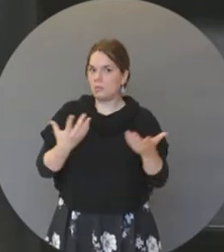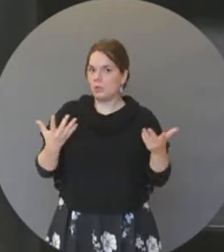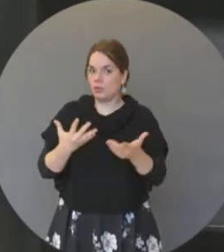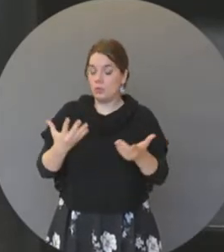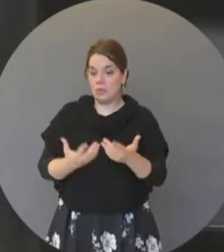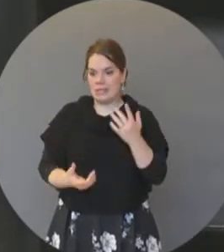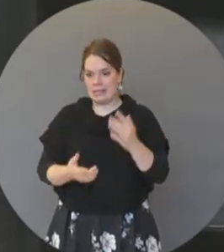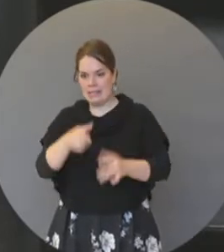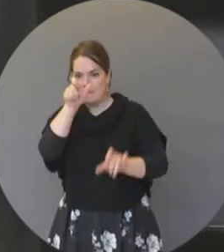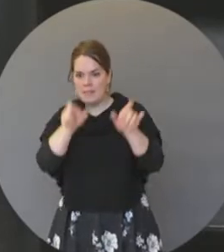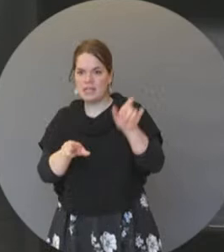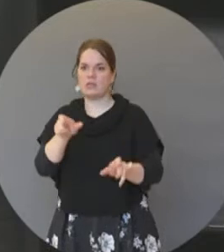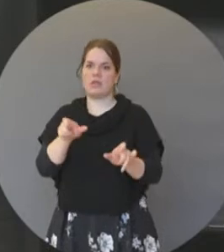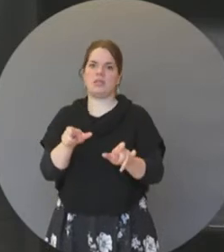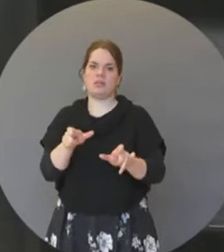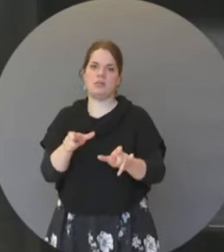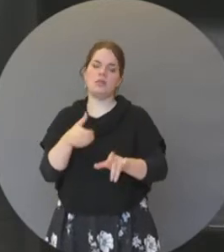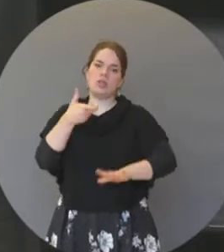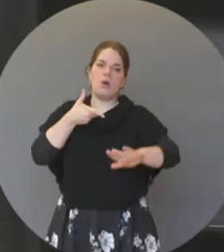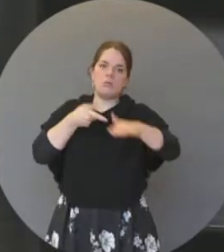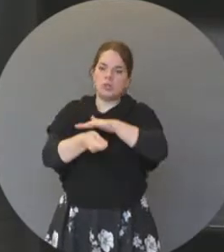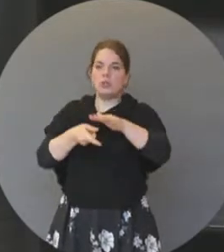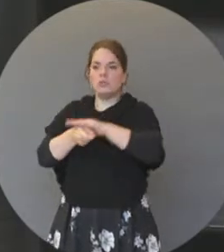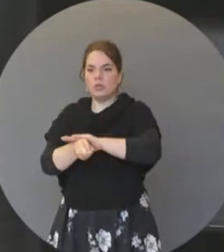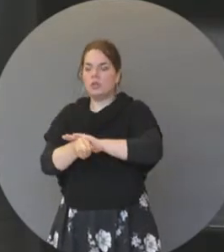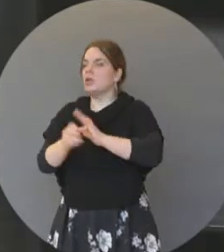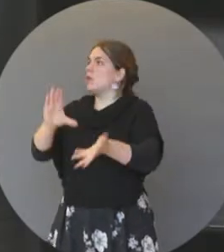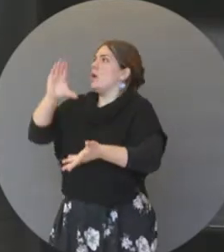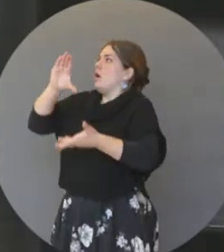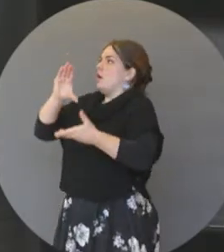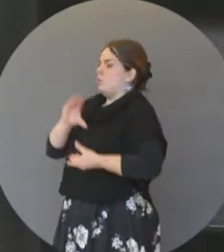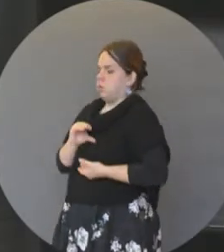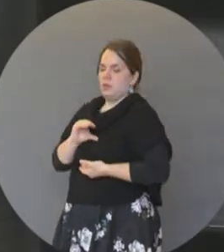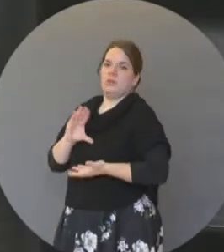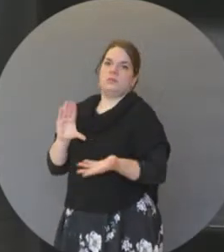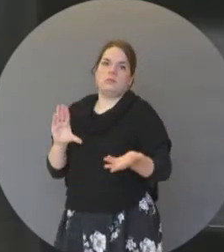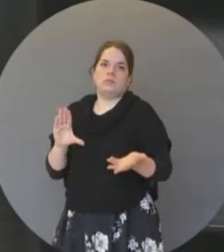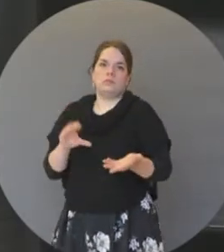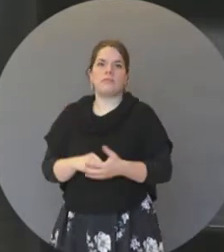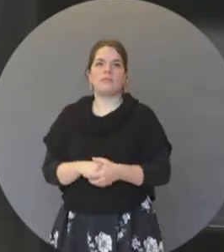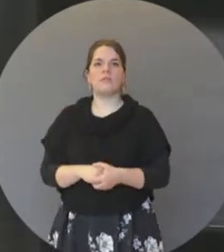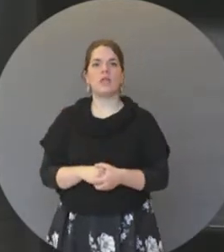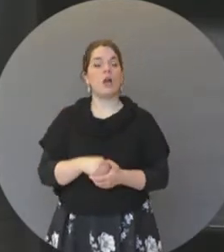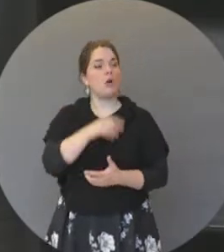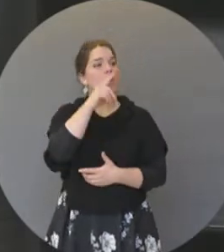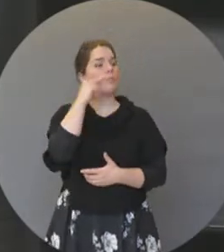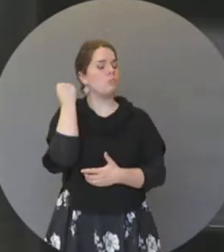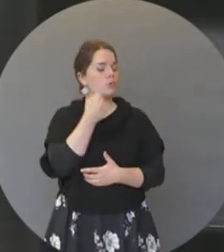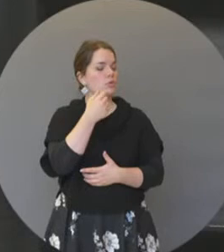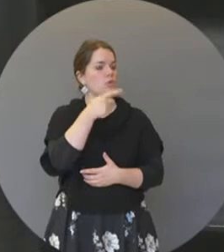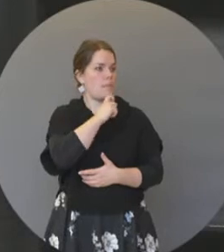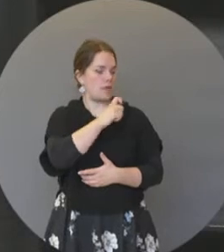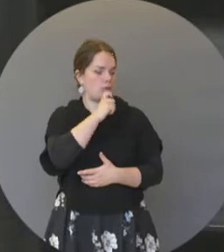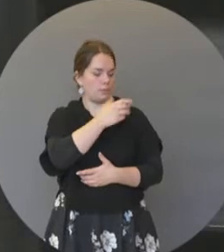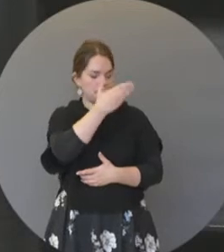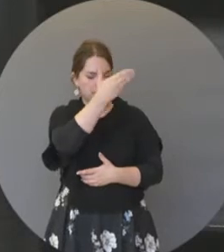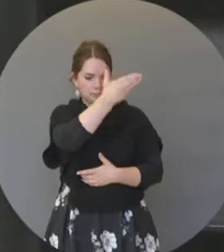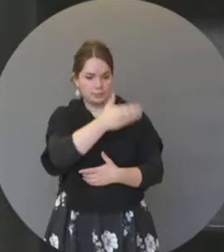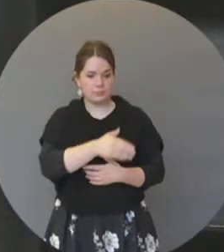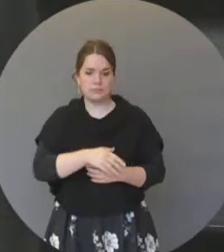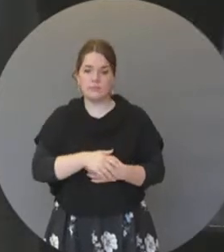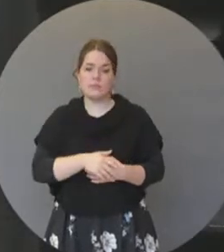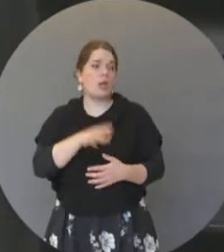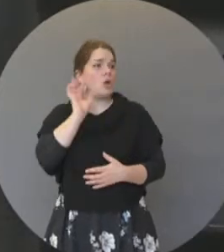concitoyens sur le Dominique métaux c'est vrai que on a on a quelque chose de très